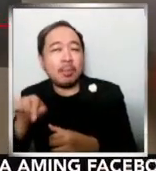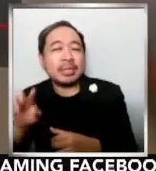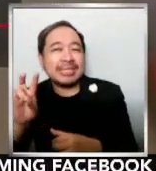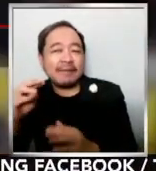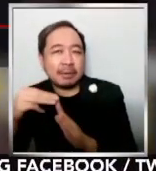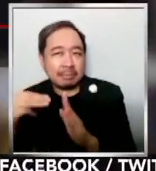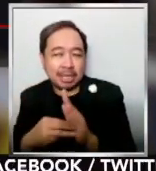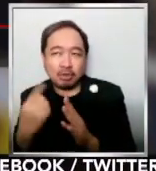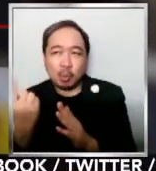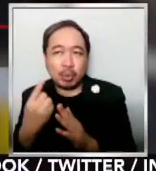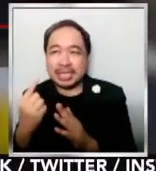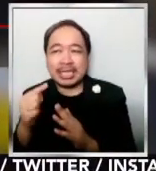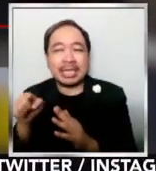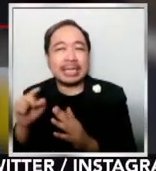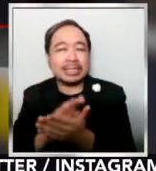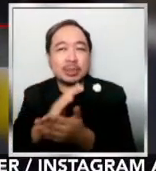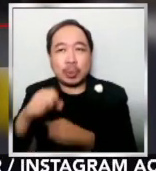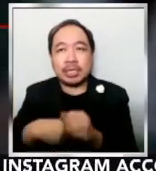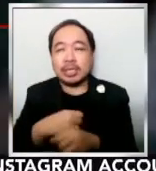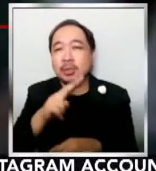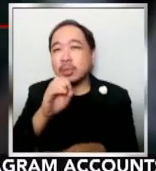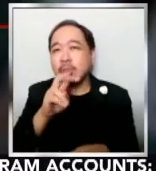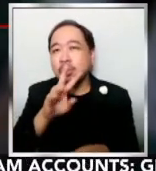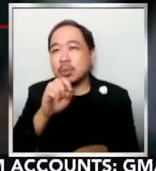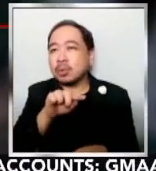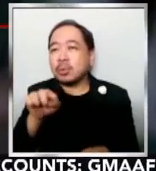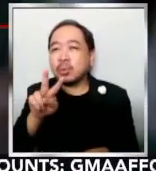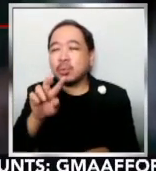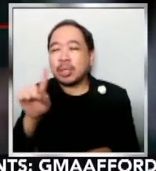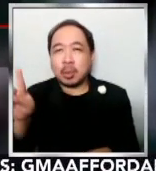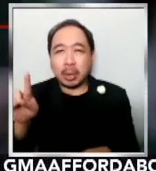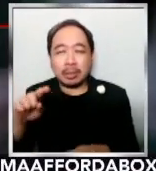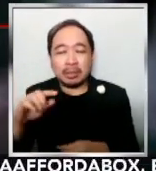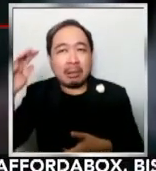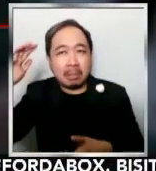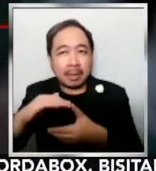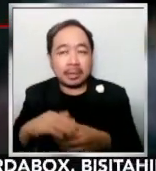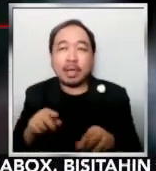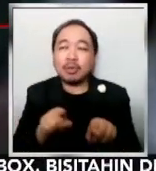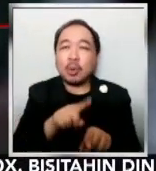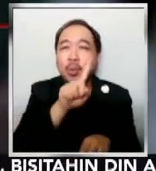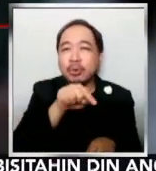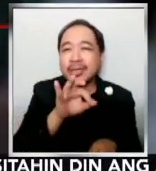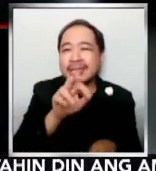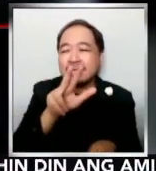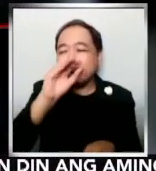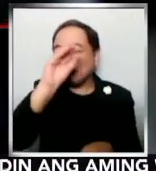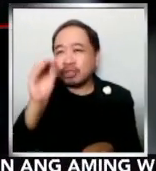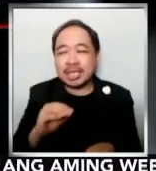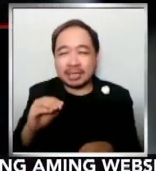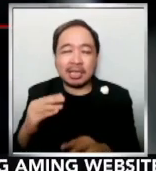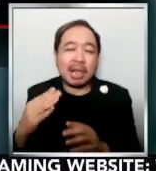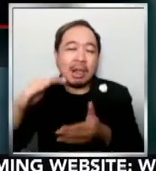na lang ito sa school year 2020 to 2021. Bumaba rin ng 1.93% ang junior high school enrollment,